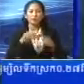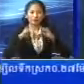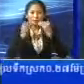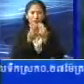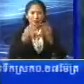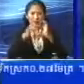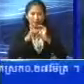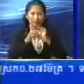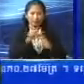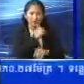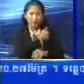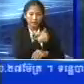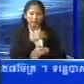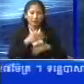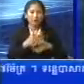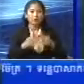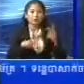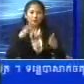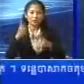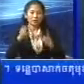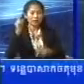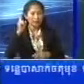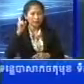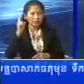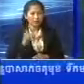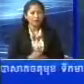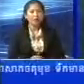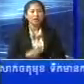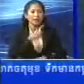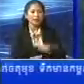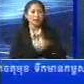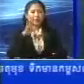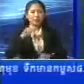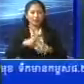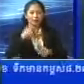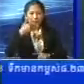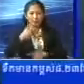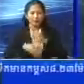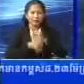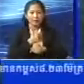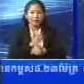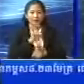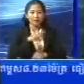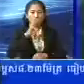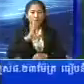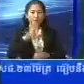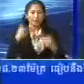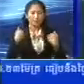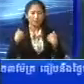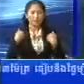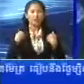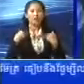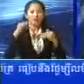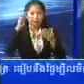ពាក់ព័ន្ធអញ្ញាធិបតេយ្យនិងសាធារណជនឲ្យបានជ្រាបថានៅថ្ងៃទី5ខែកញ្ញាឆ្នាំ2013ខាងមុខនេះនឹងមានប្រព័ន្ធ